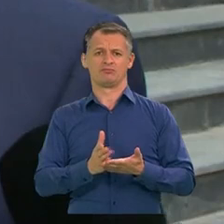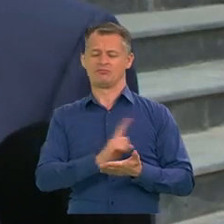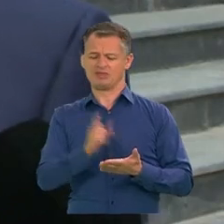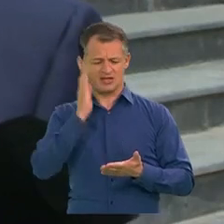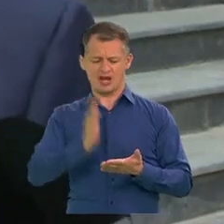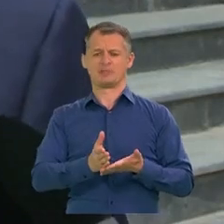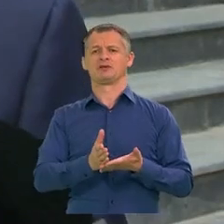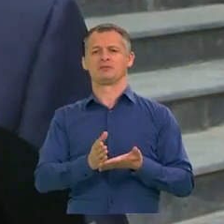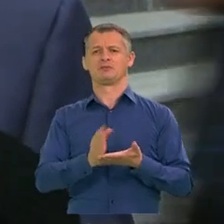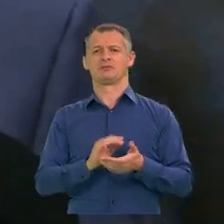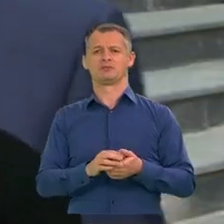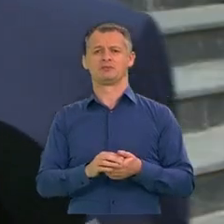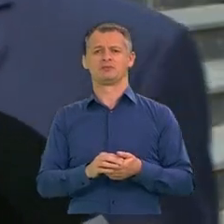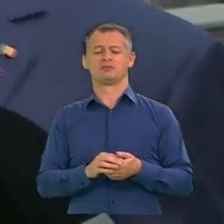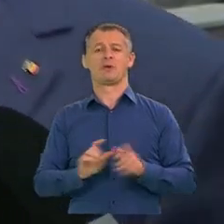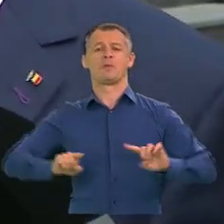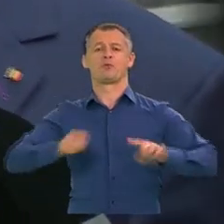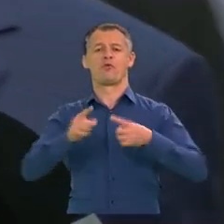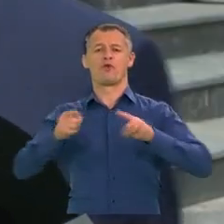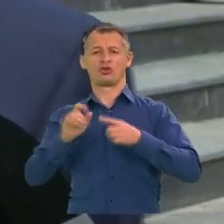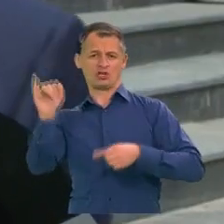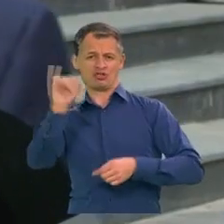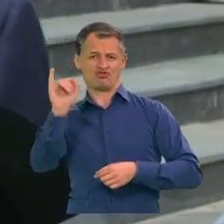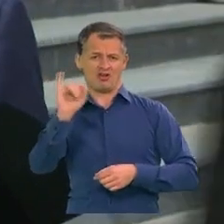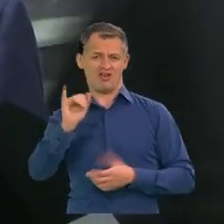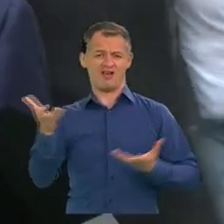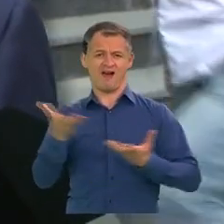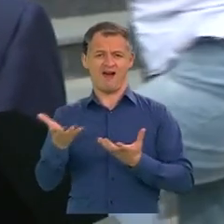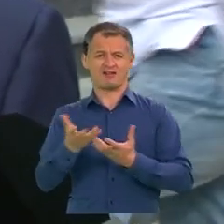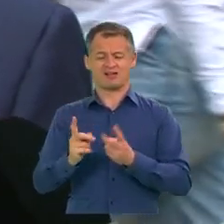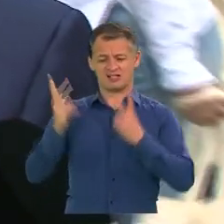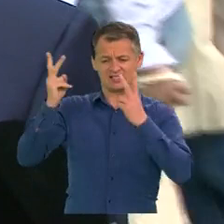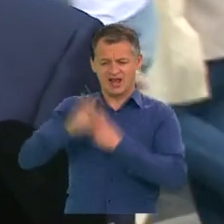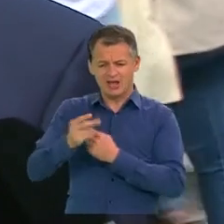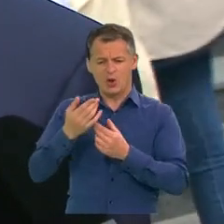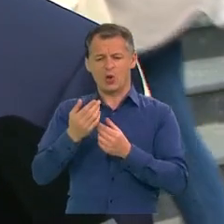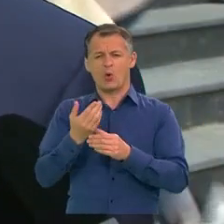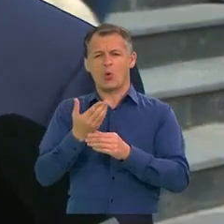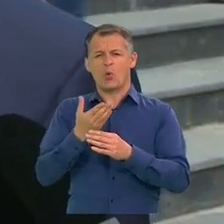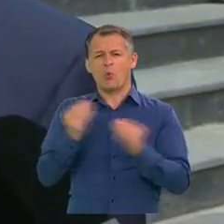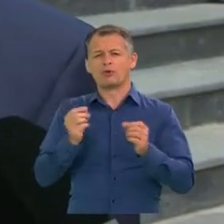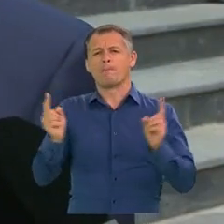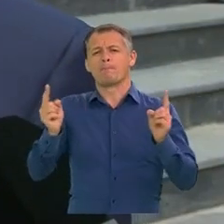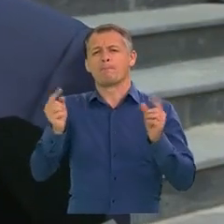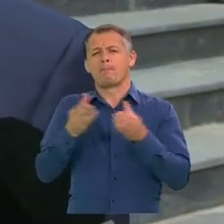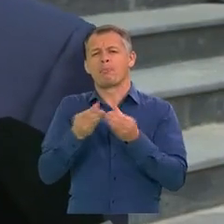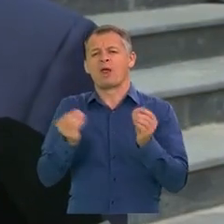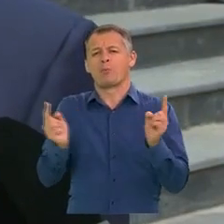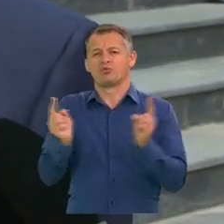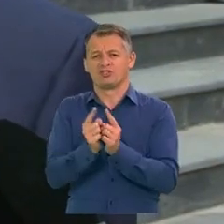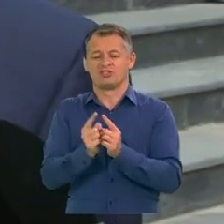nedreaptă, generată de către cei care înțeleg mult prea puțin